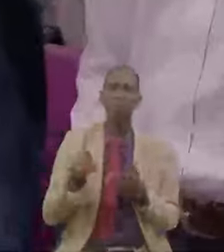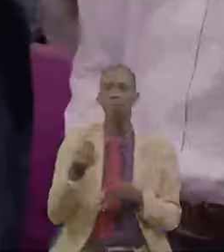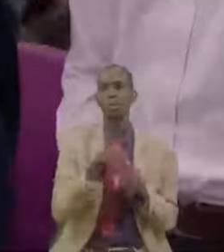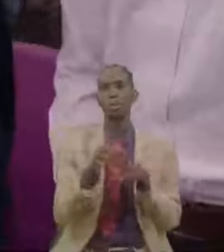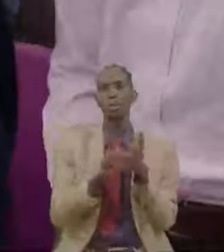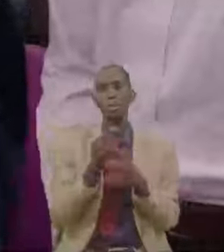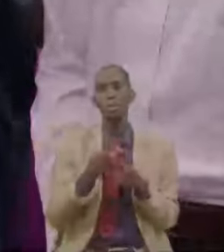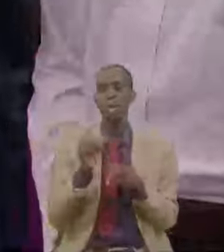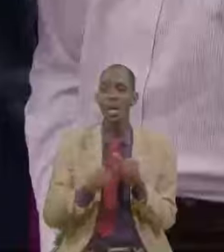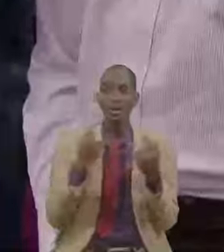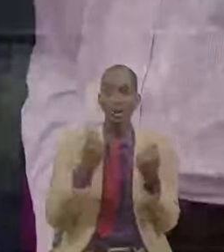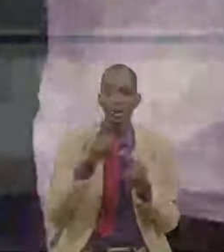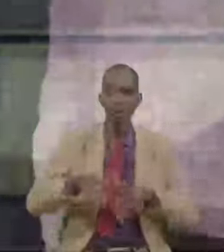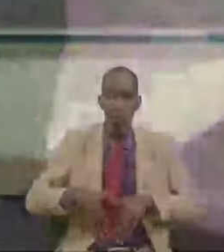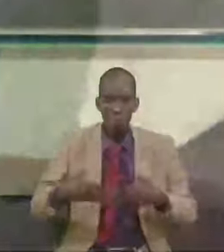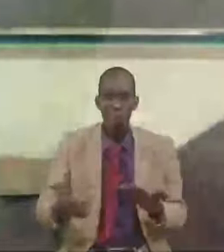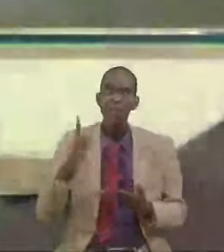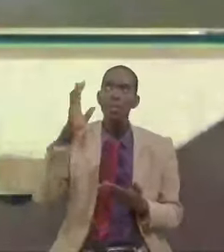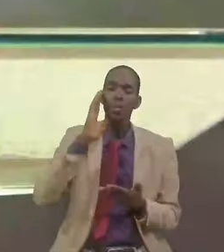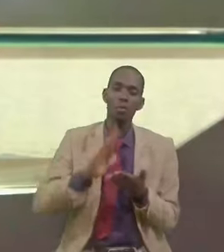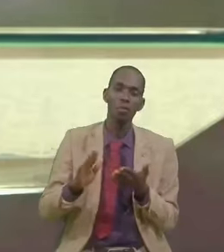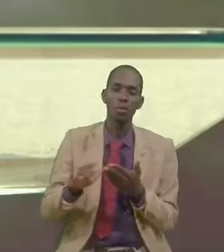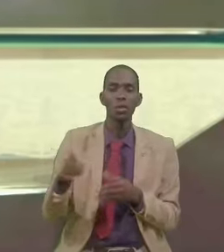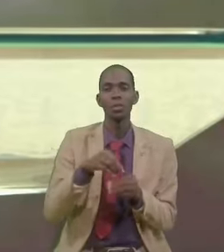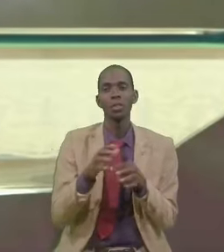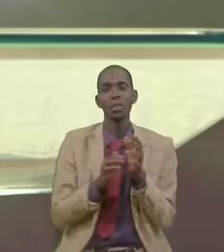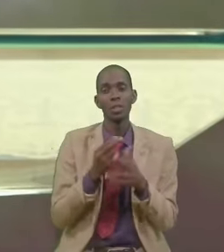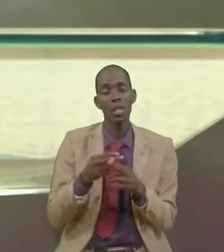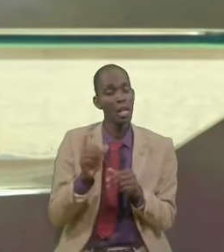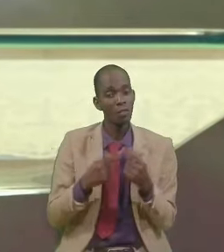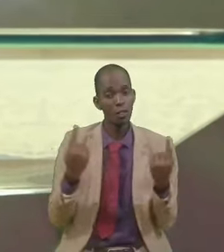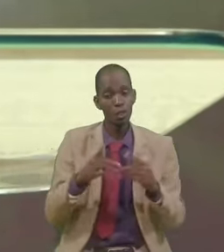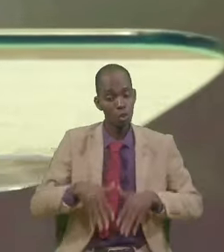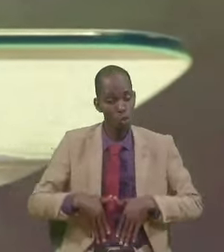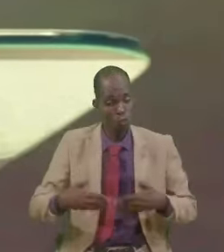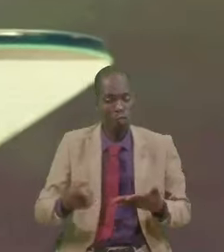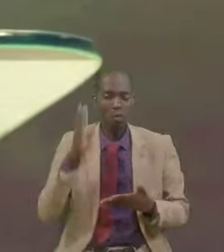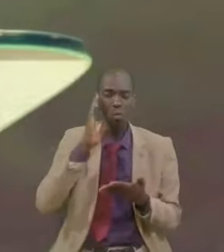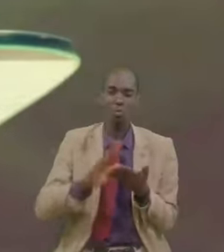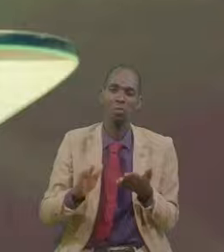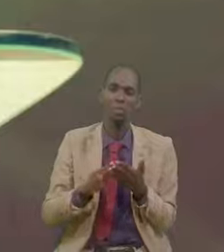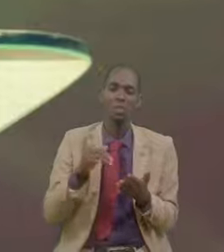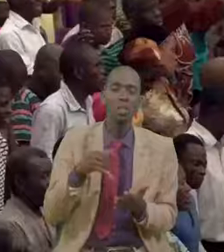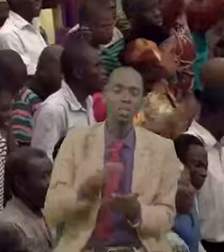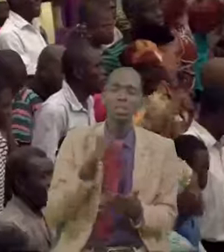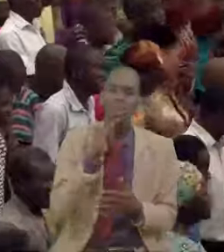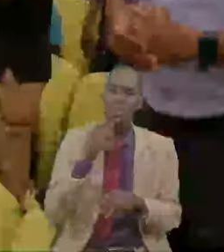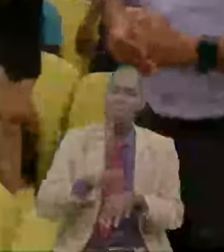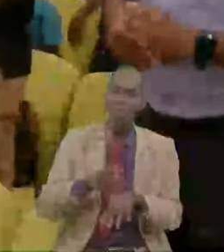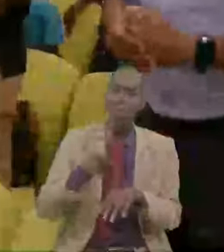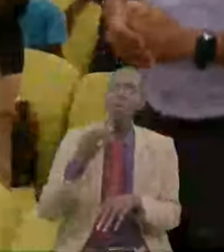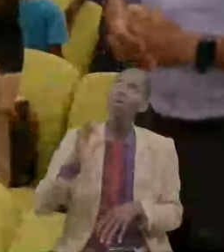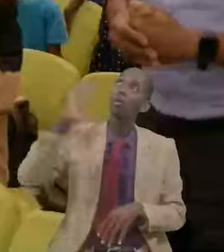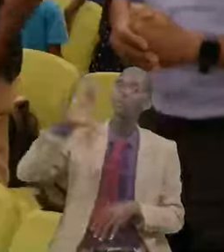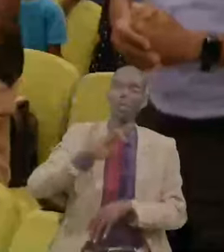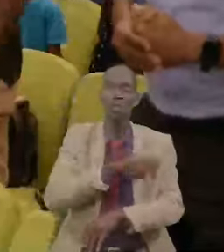Tout péché confessé ce jour sera pardonné. C'est l'heure de sa force. C'est l'heure